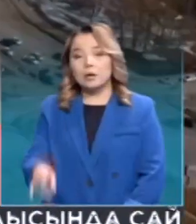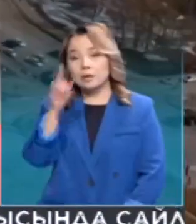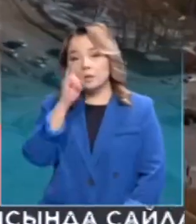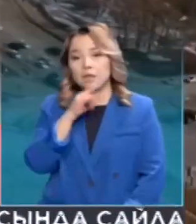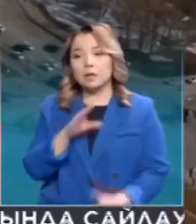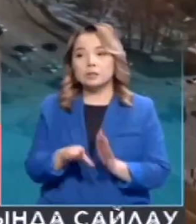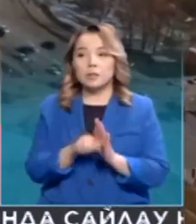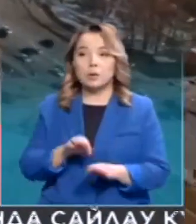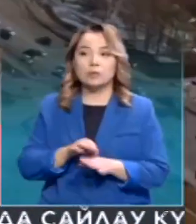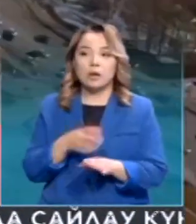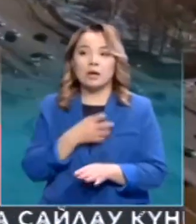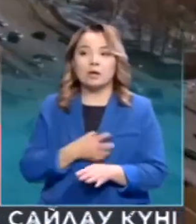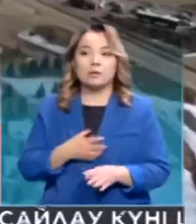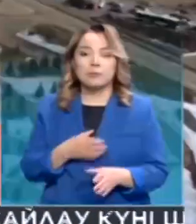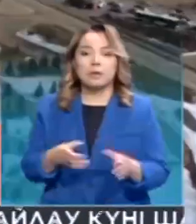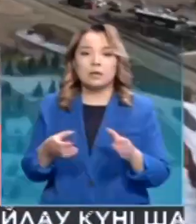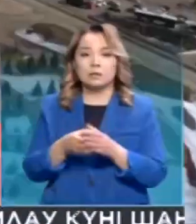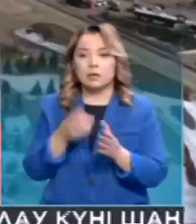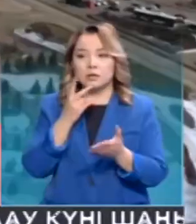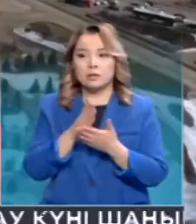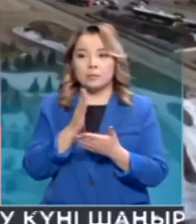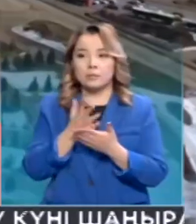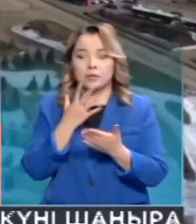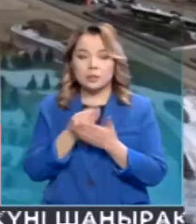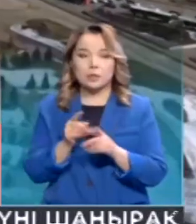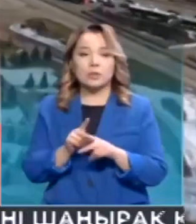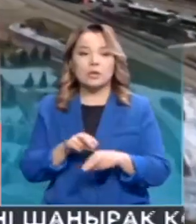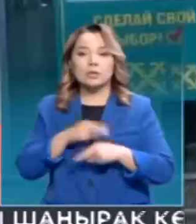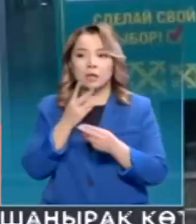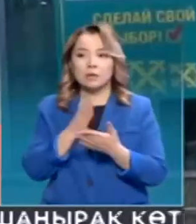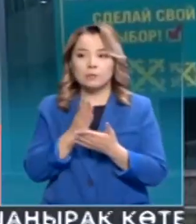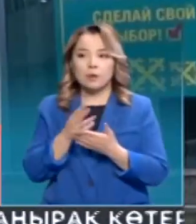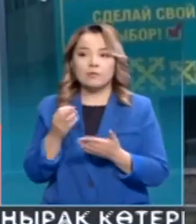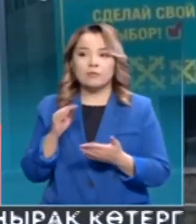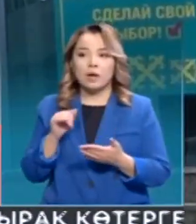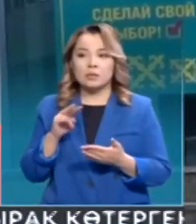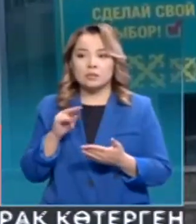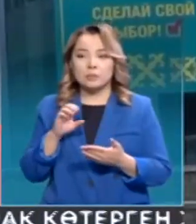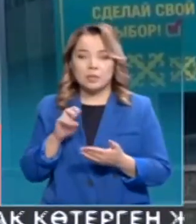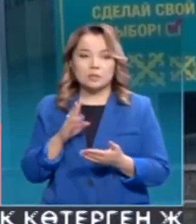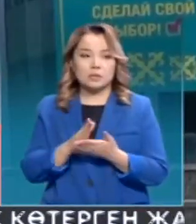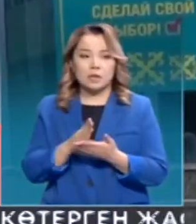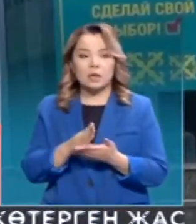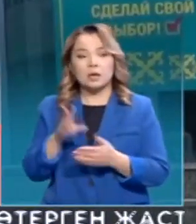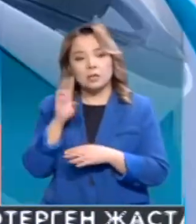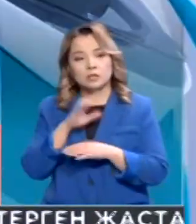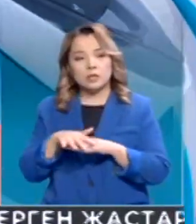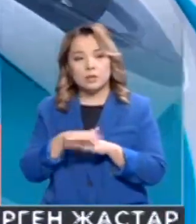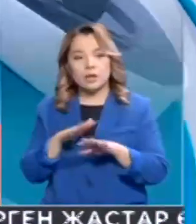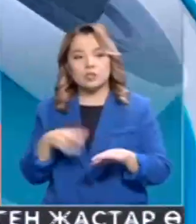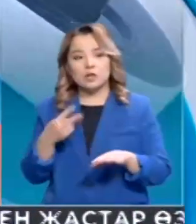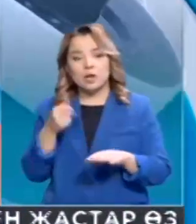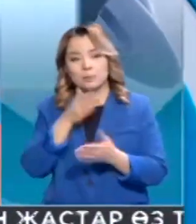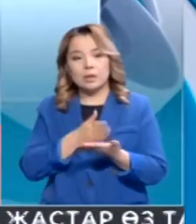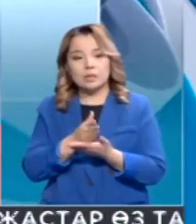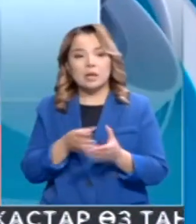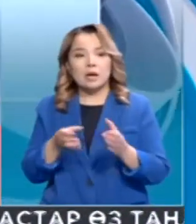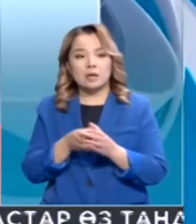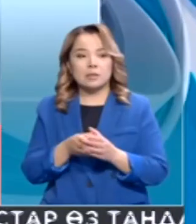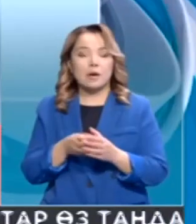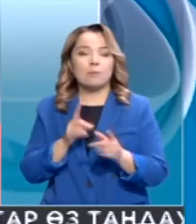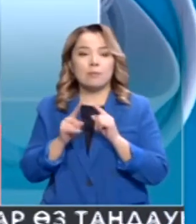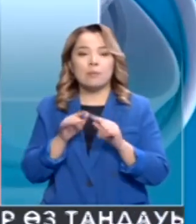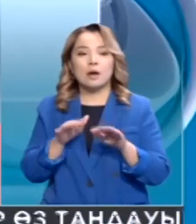Қазақстандағы сайлау әлемнің маңдайалды ақпарат құралдарының назарына тыс қалған жоқ. Солардың бірі France Press елімізде 20 жылдан бері алғаш рет тәуелсіз кандидаттардың